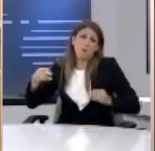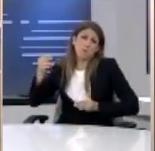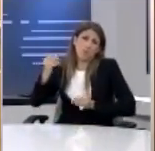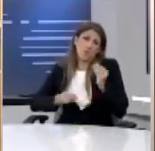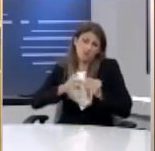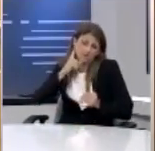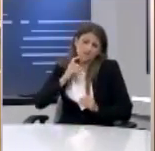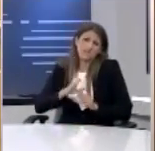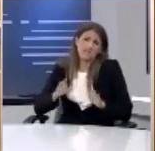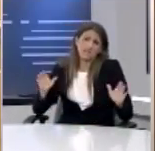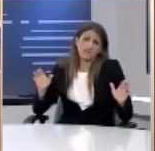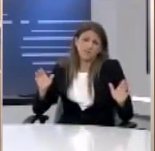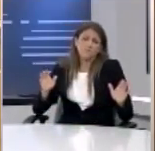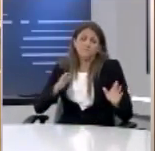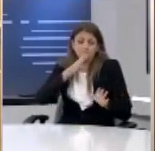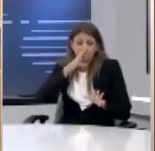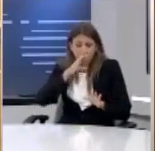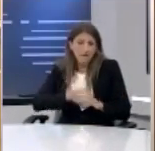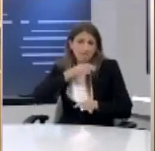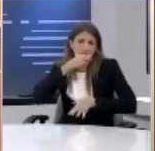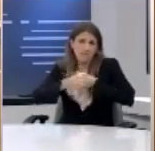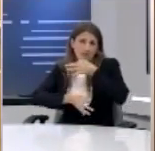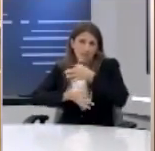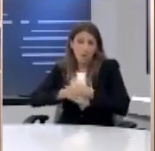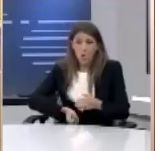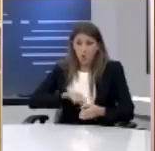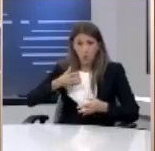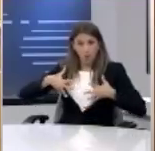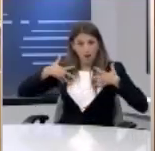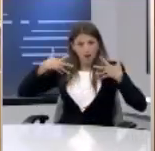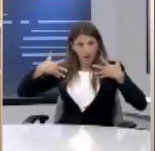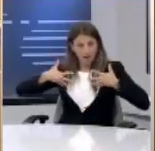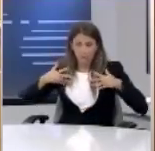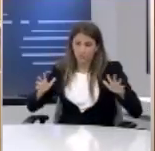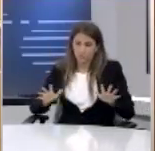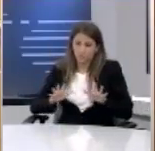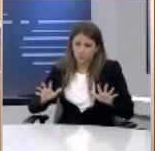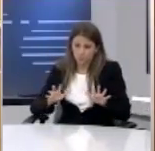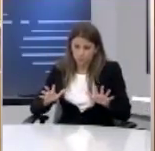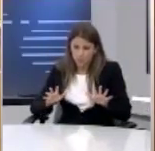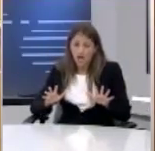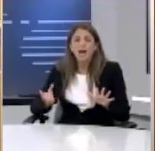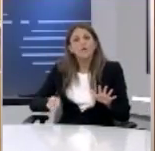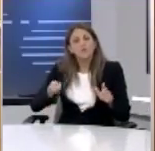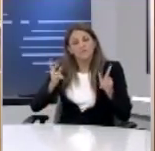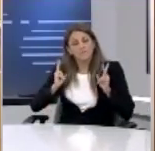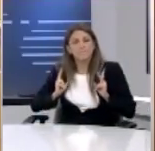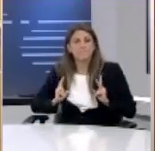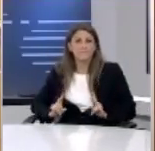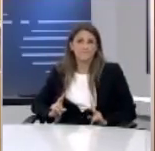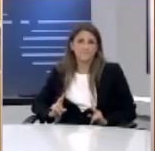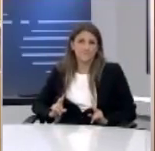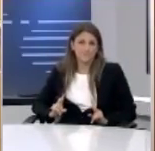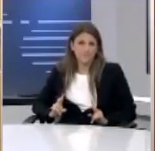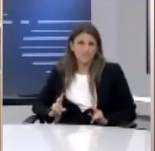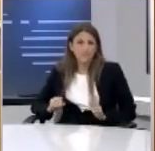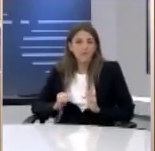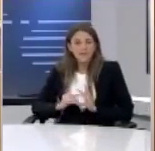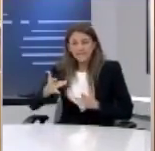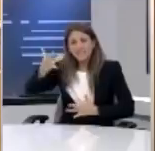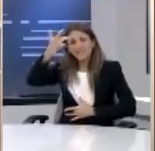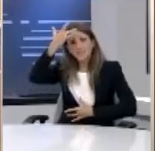είμαστε ενθουσιασμένοι. Είμαστε όμως ανακουφισμένοι. Και είμαστε και με τη συνείδησή μας ήσυχοι ότι